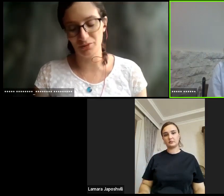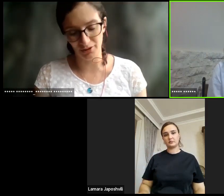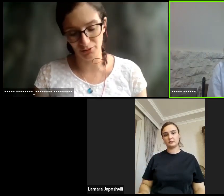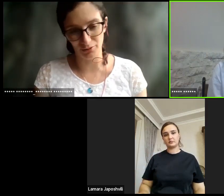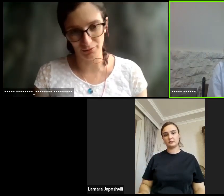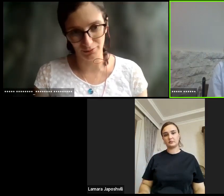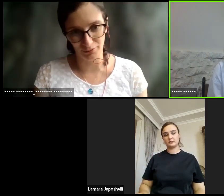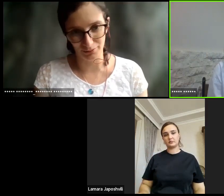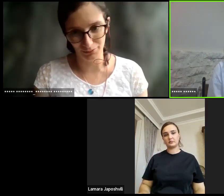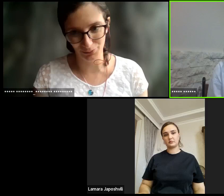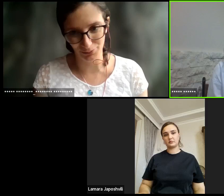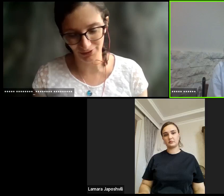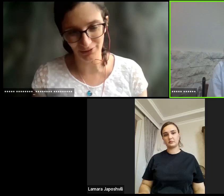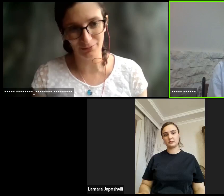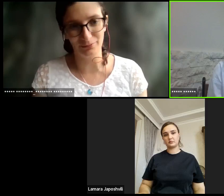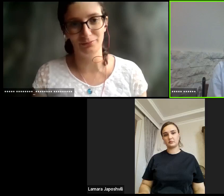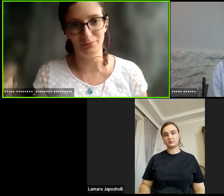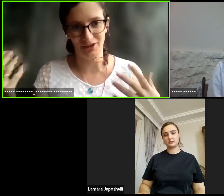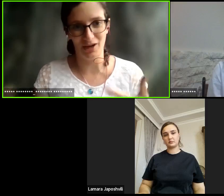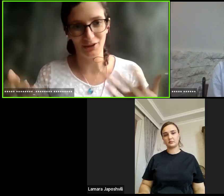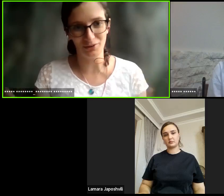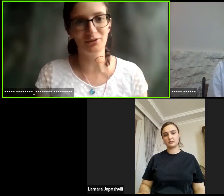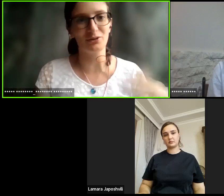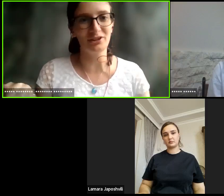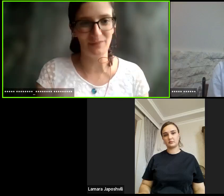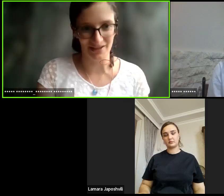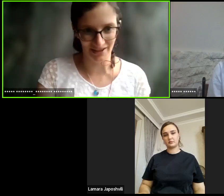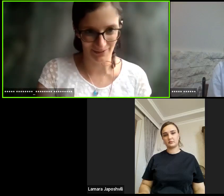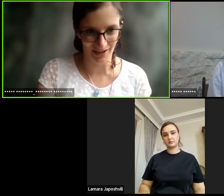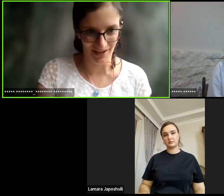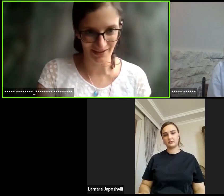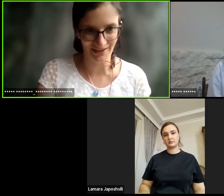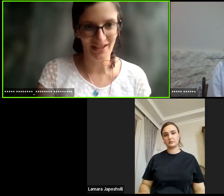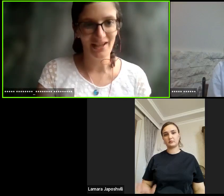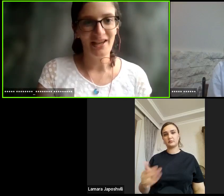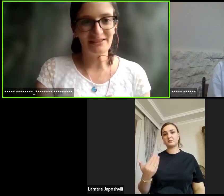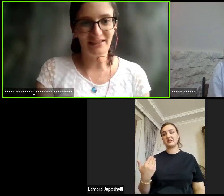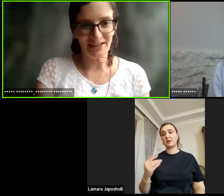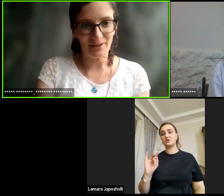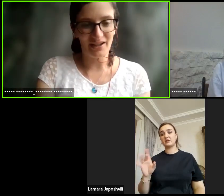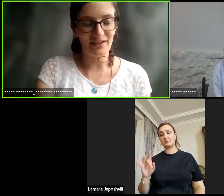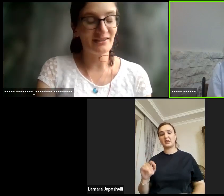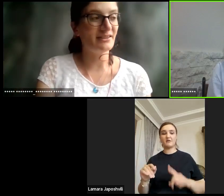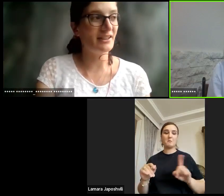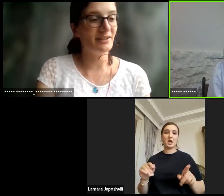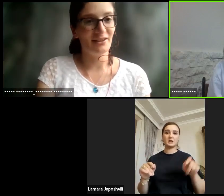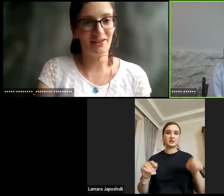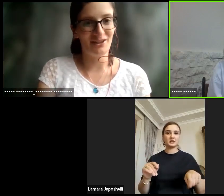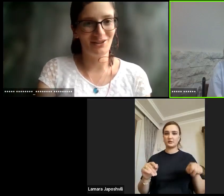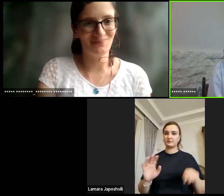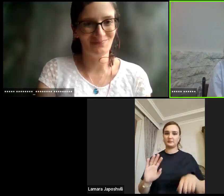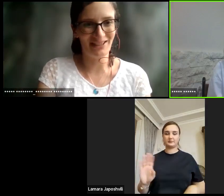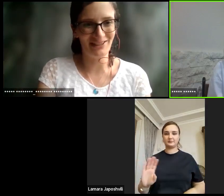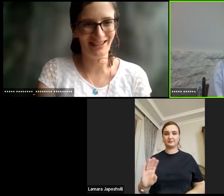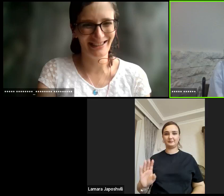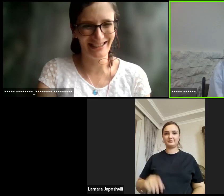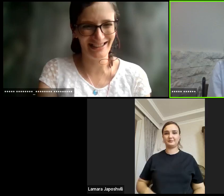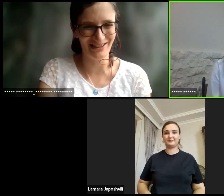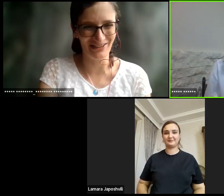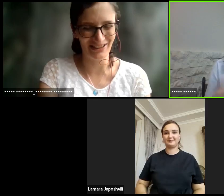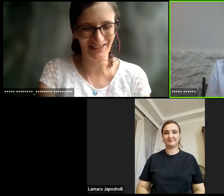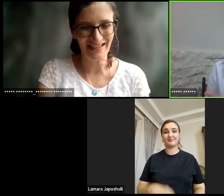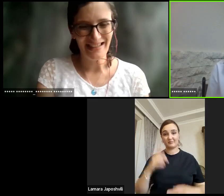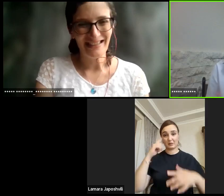უბრალოდ მარჯვენა კიდური თუ აწუხებს, უნდა ქონდეს მარცხენა მხარეს. ძლიერ მხარეს. დაუბრუნებელია ხშირად